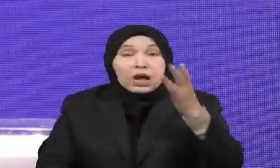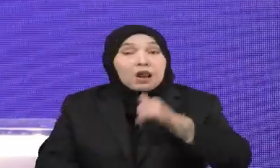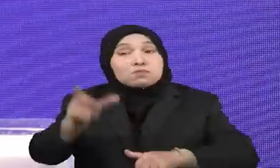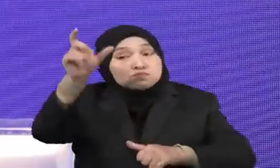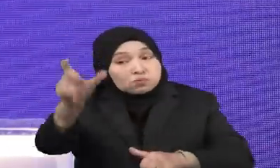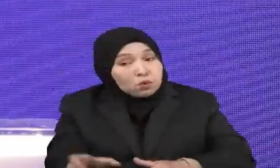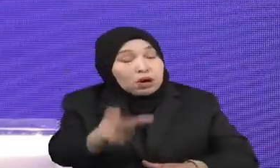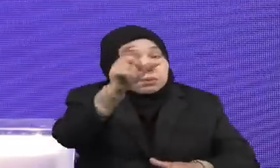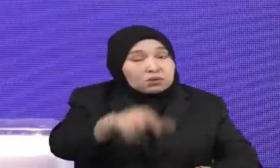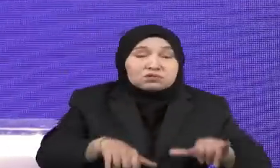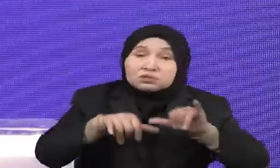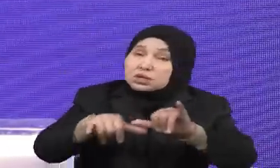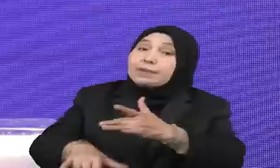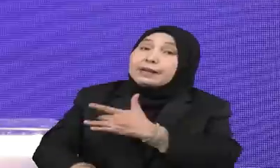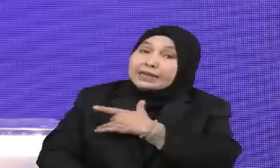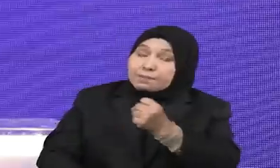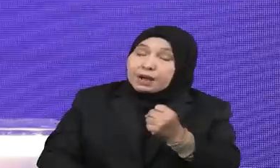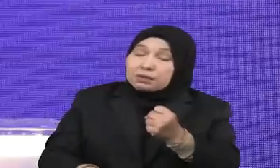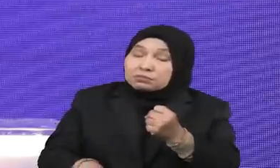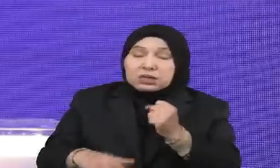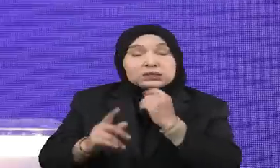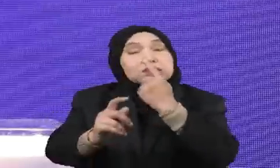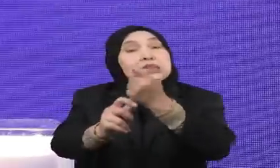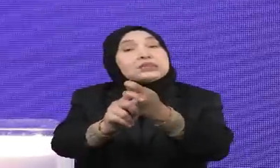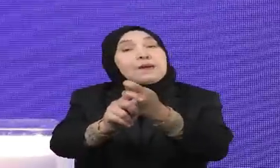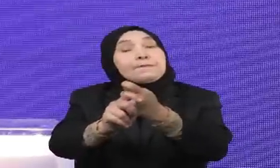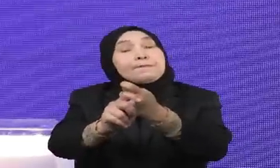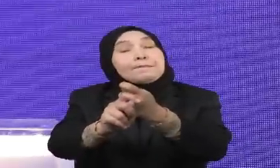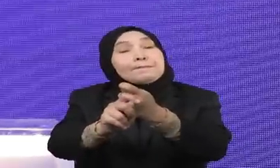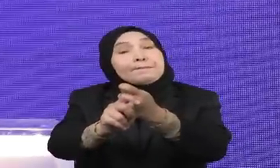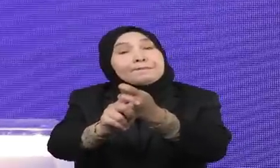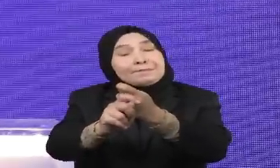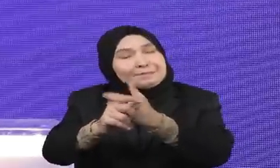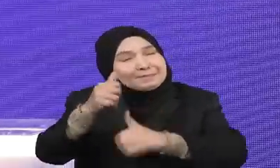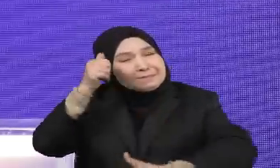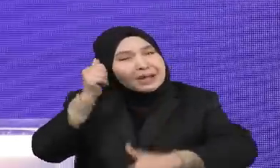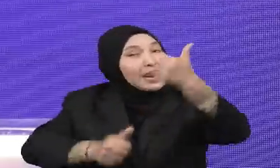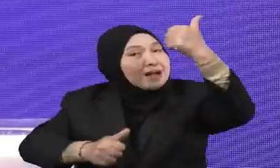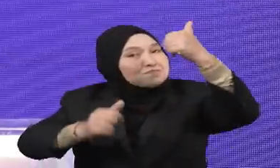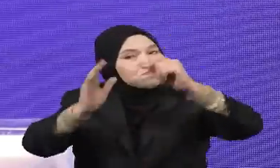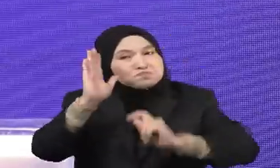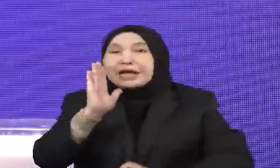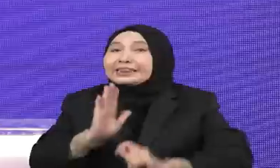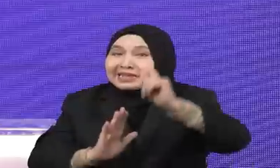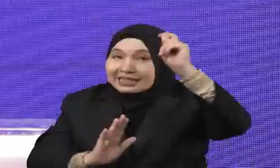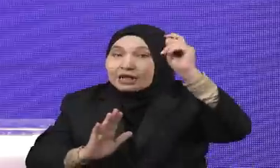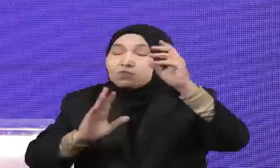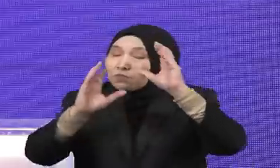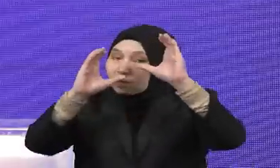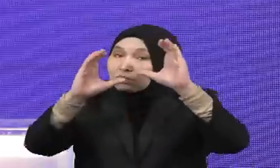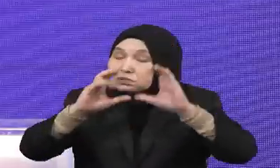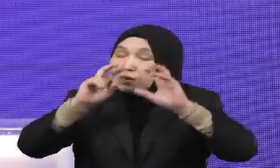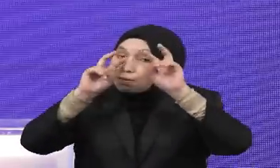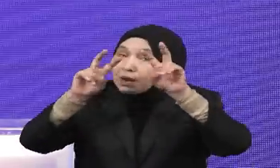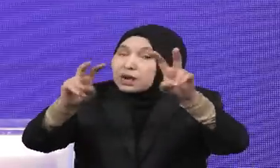itu masih dalam keadaan beriman maka dia tetap juga dalam keadaan yang menang dan tertinggi dan cara pandang kepada